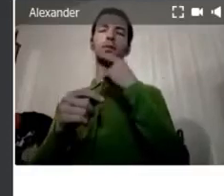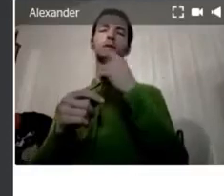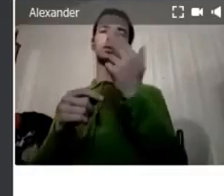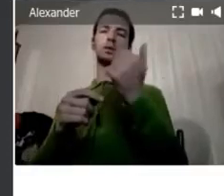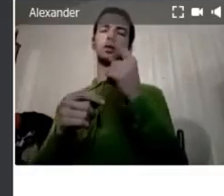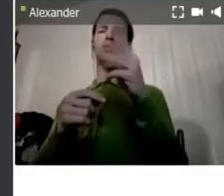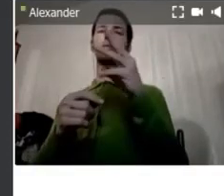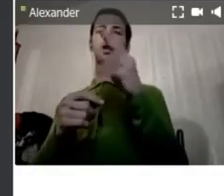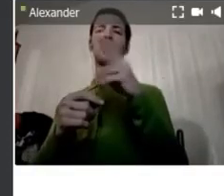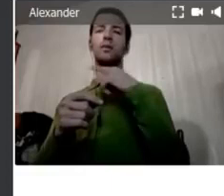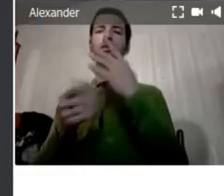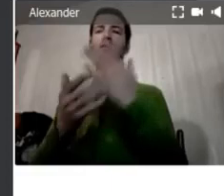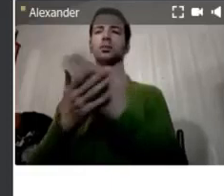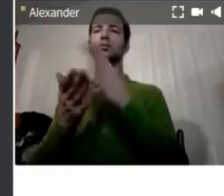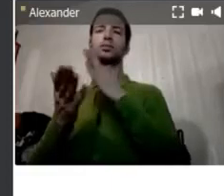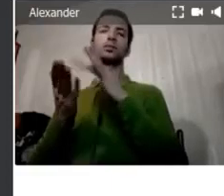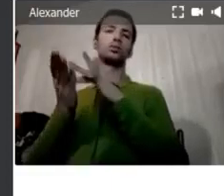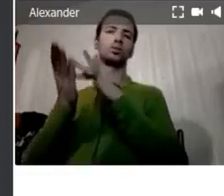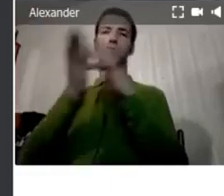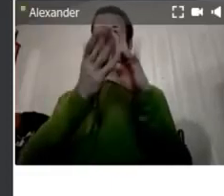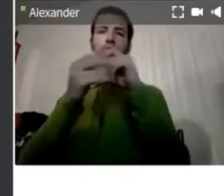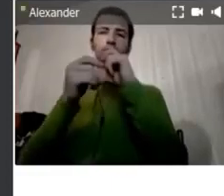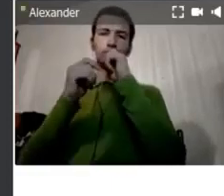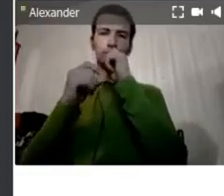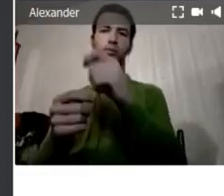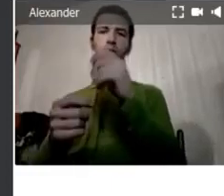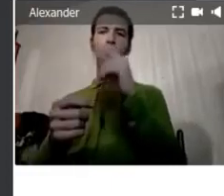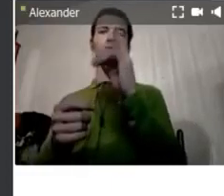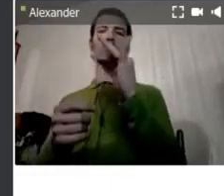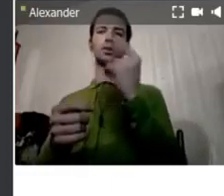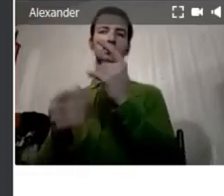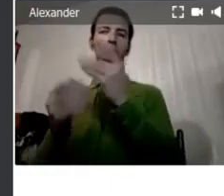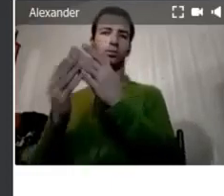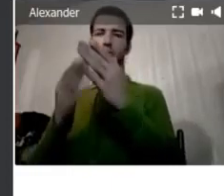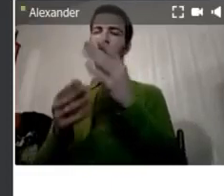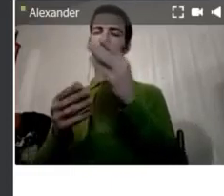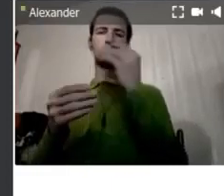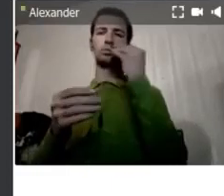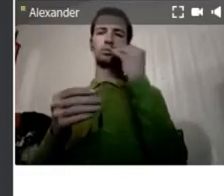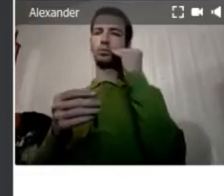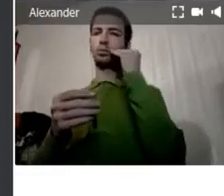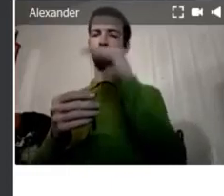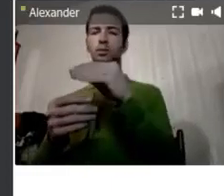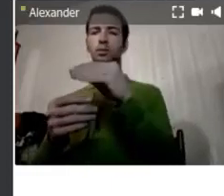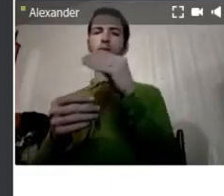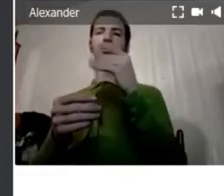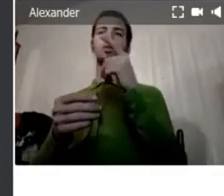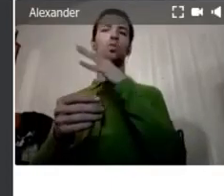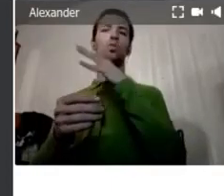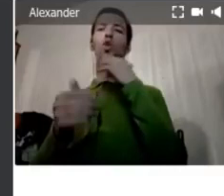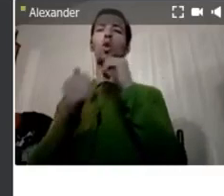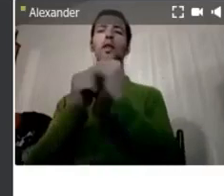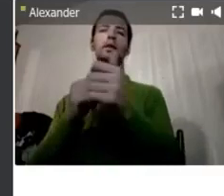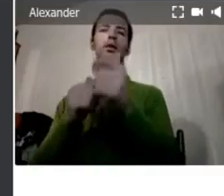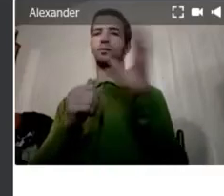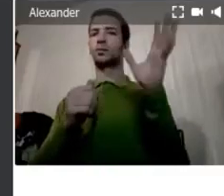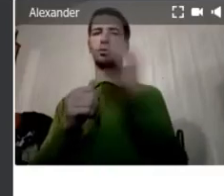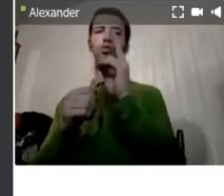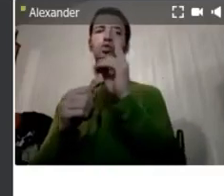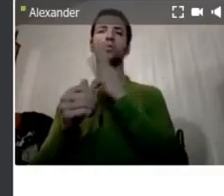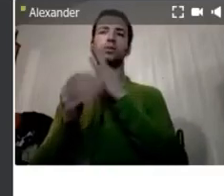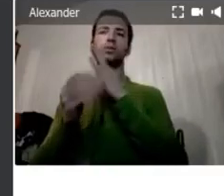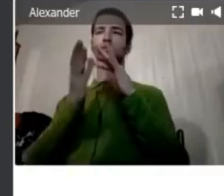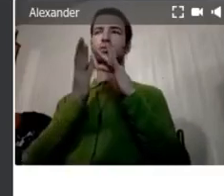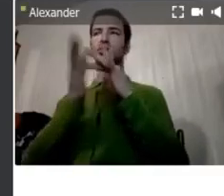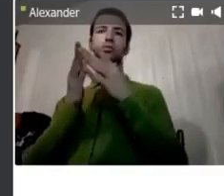это подтвердить. Плюс здесь у нас добавились часы Rolex, у нас добавились автомобили,